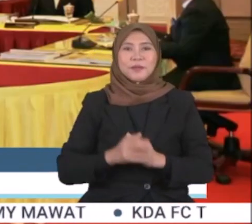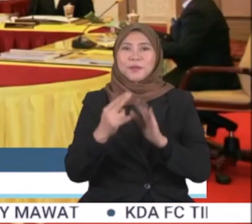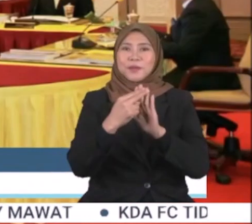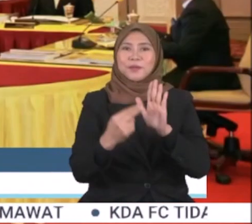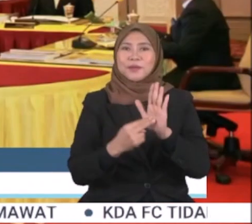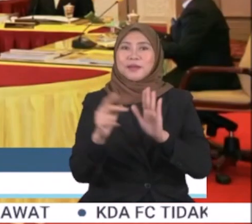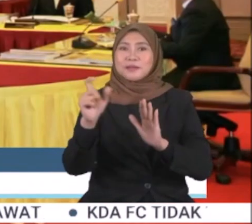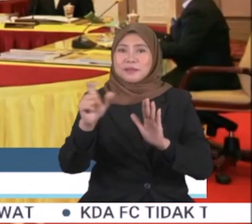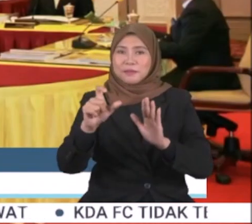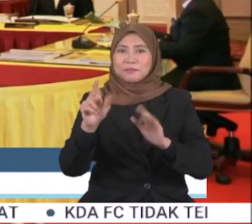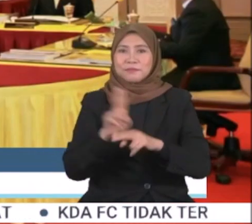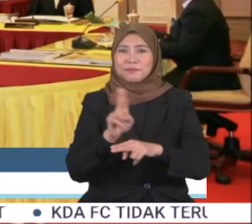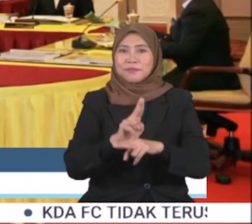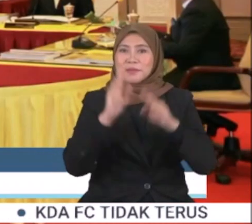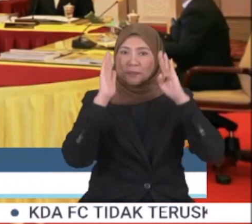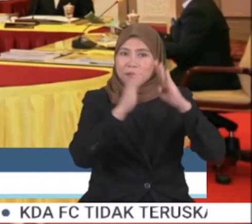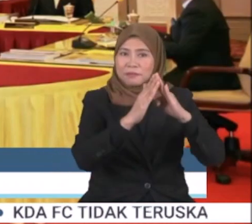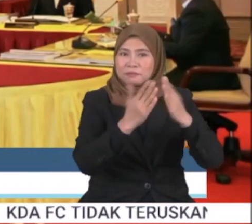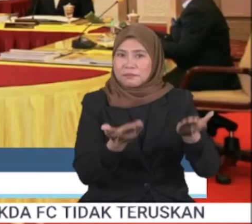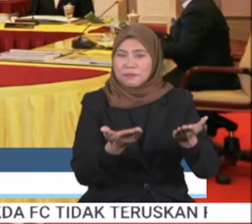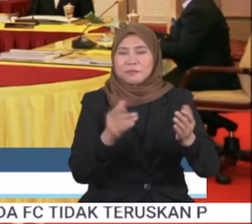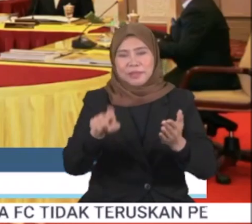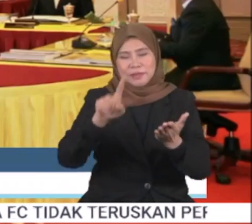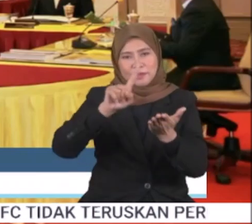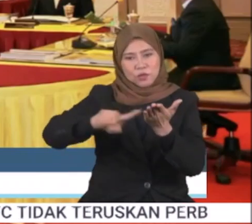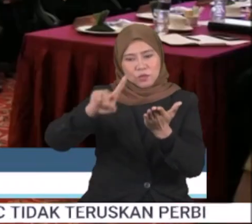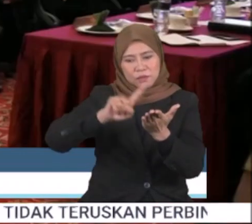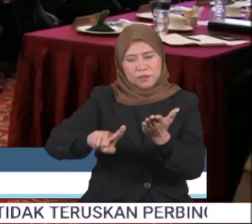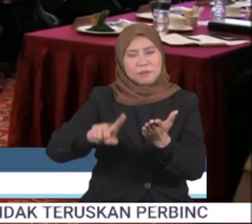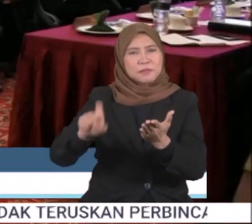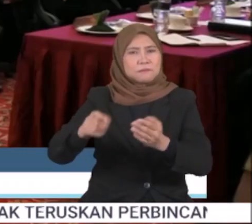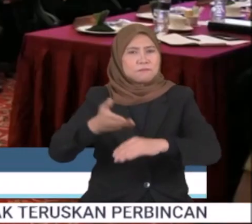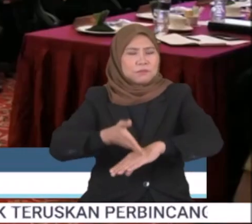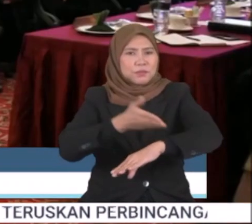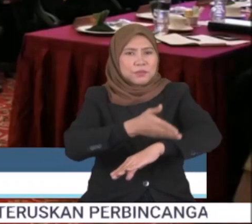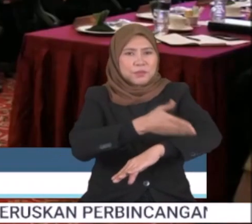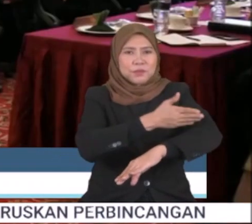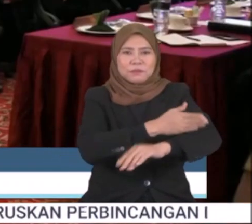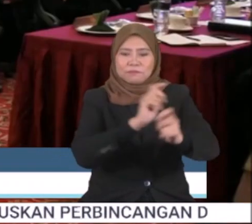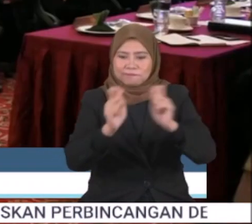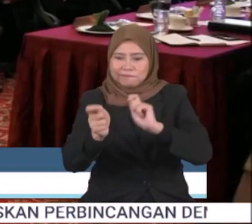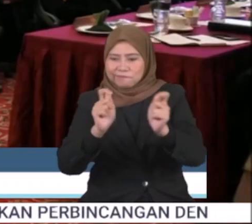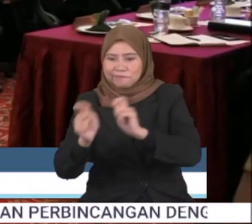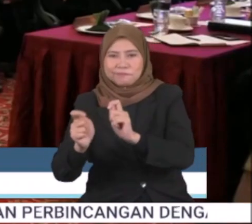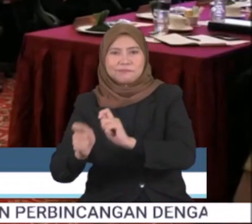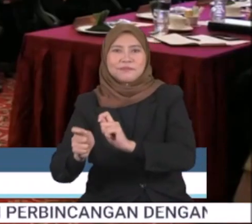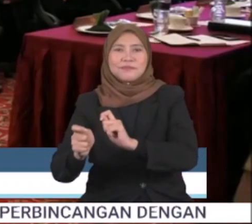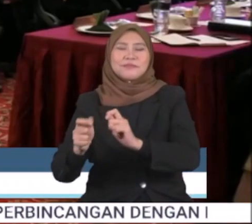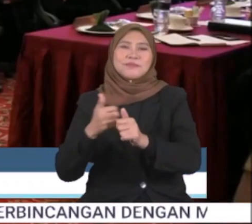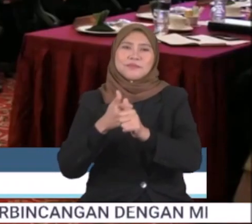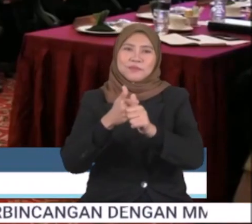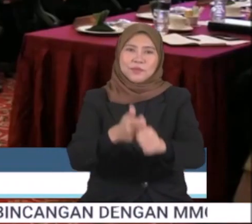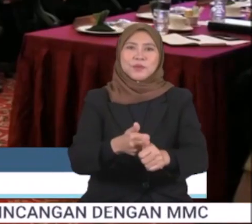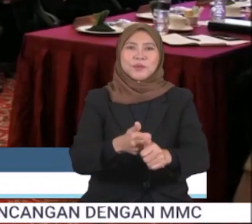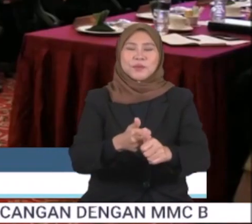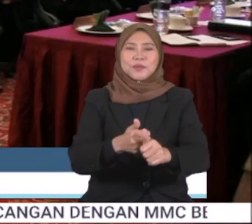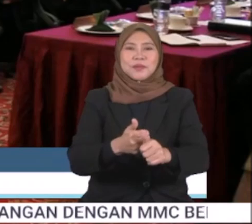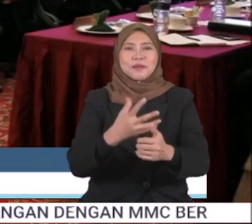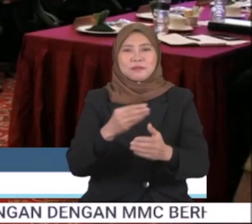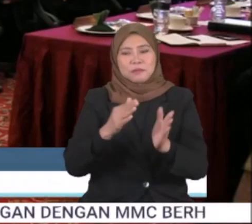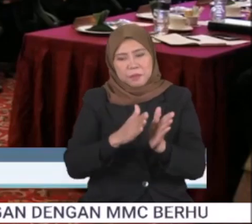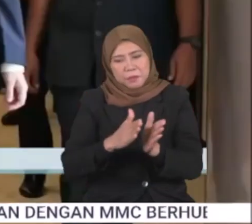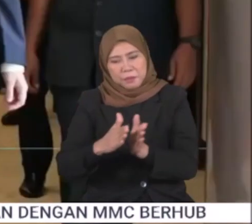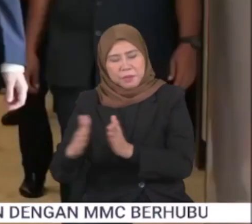undang-undang syariah yang diguna pakai di Pahang perlu disemak dan ditambah baik secara berkala serta dilaksanakan dengan